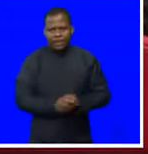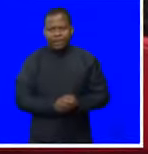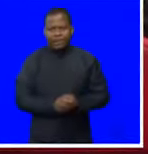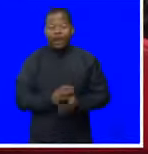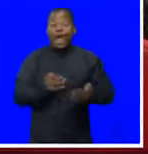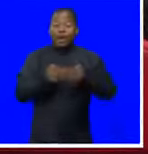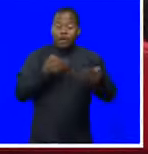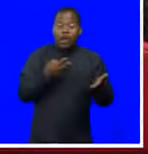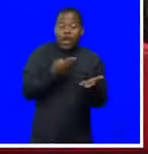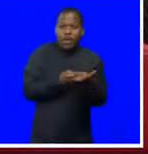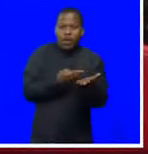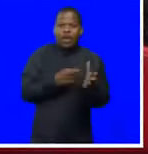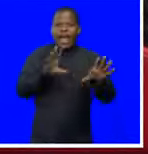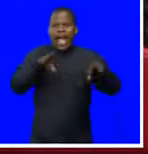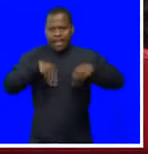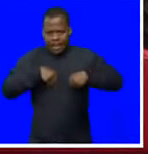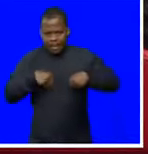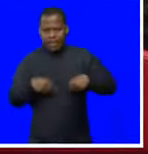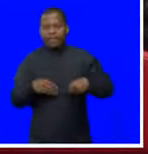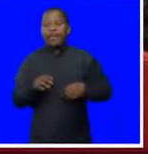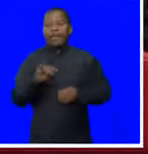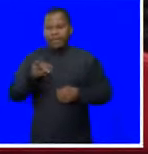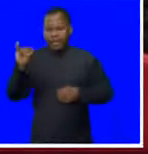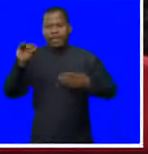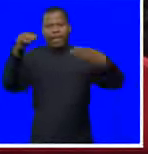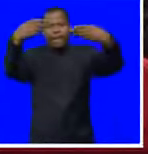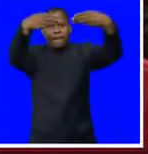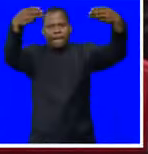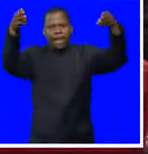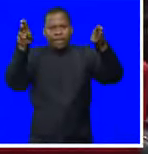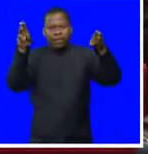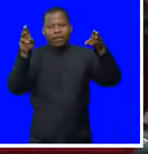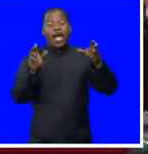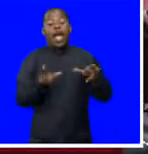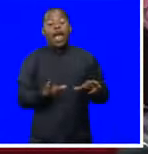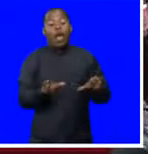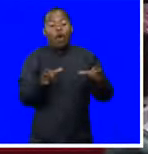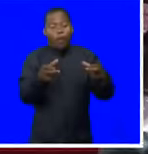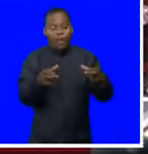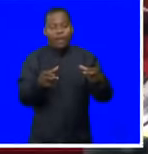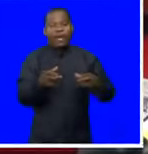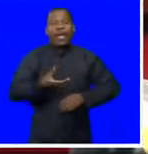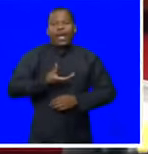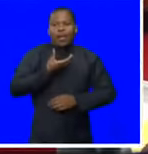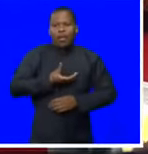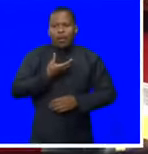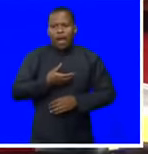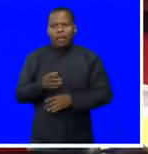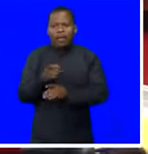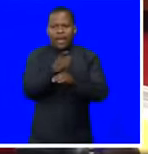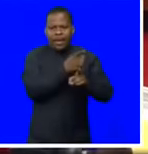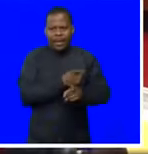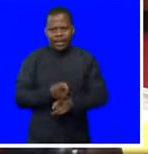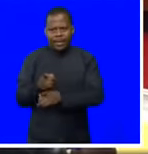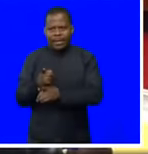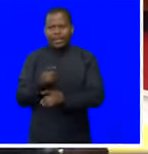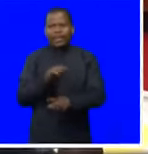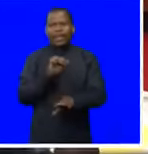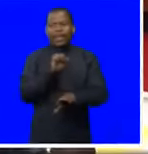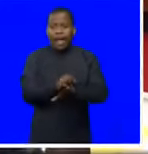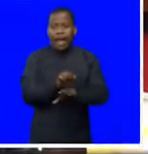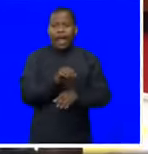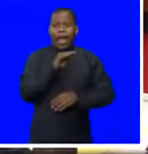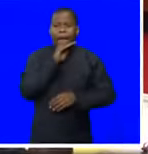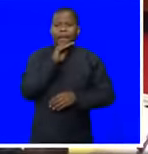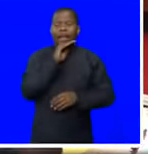lo mbiko waleli komiti, indlu ibe seyingena emsebentini weli komiti lendlu yonke yetimbunga pheceleti Committee of the Whole House lapho